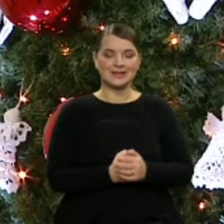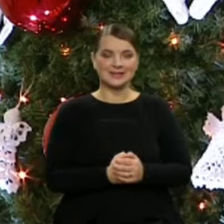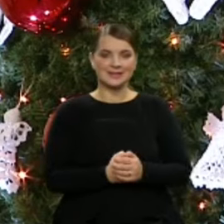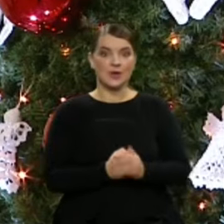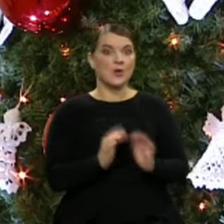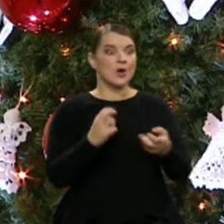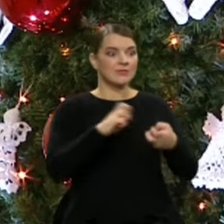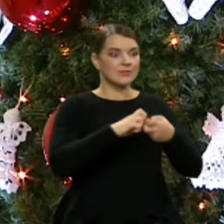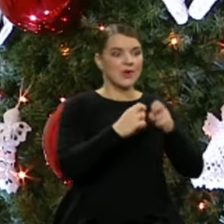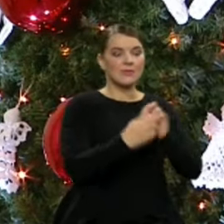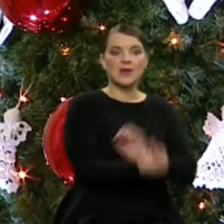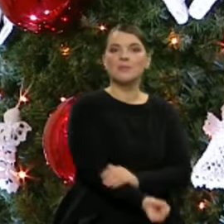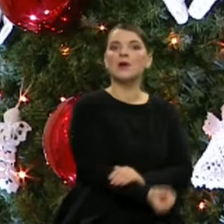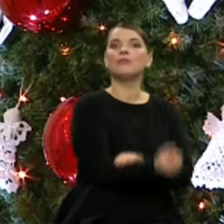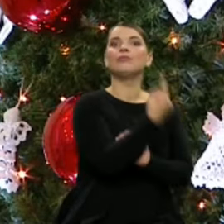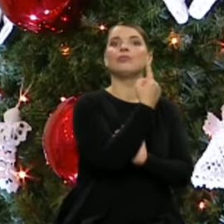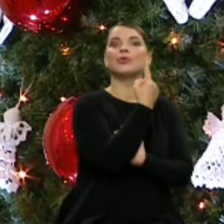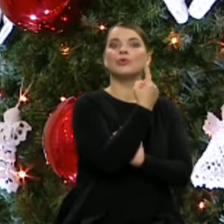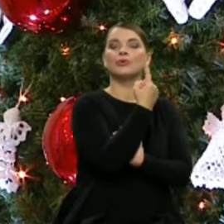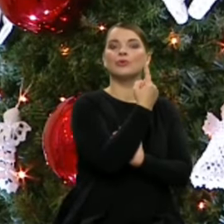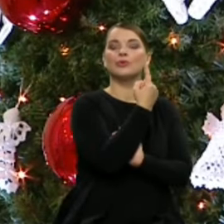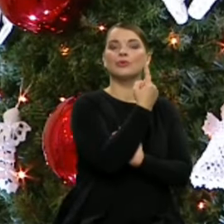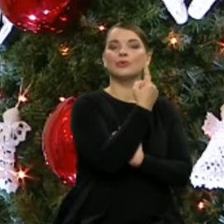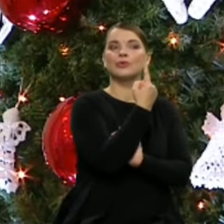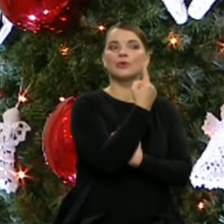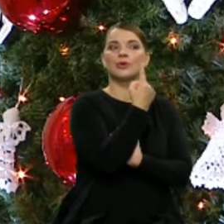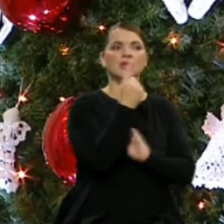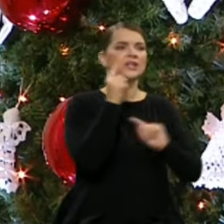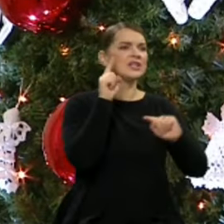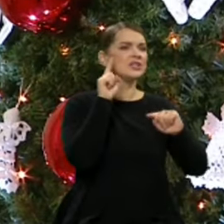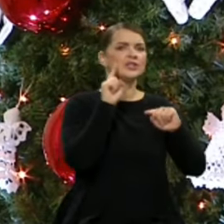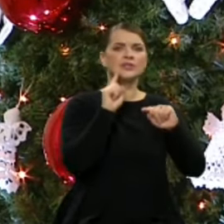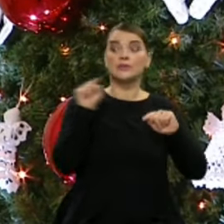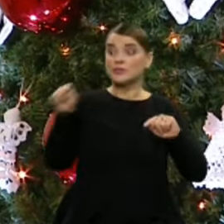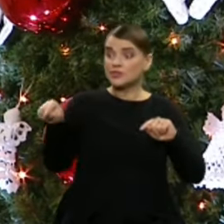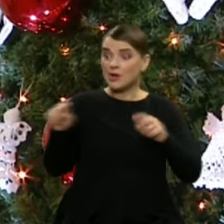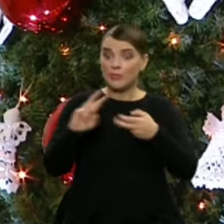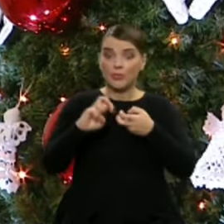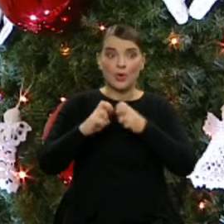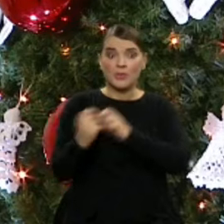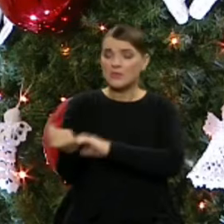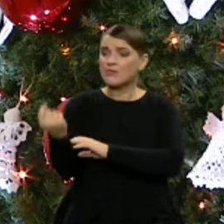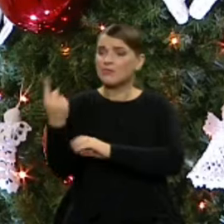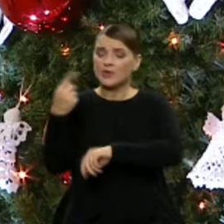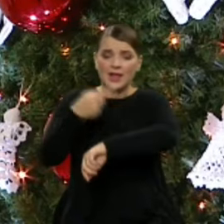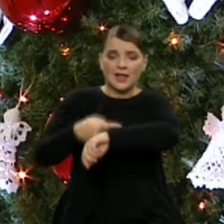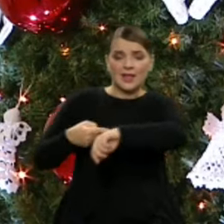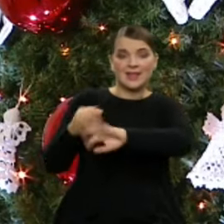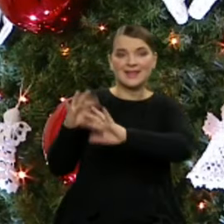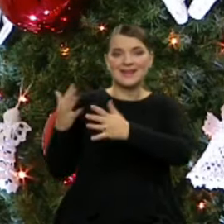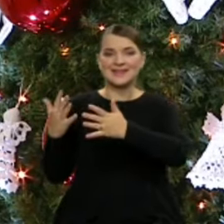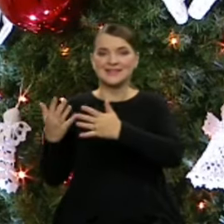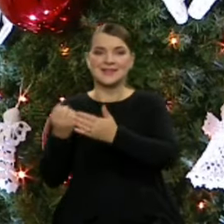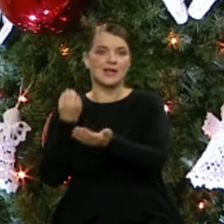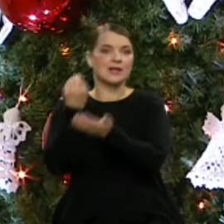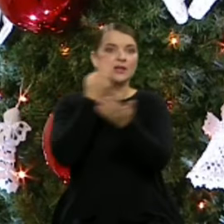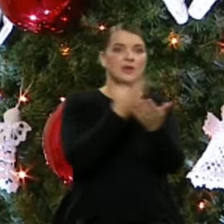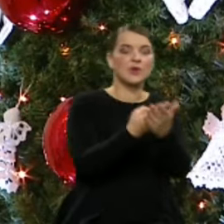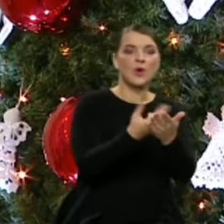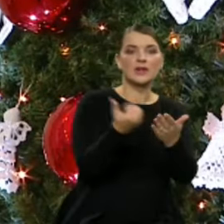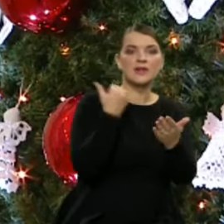atsitikus bėdai už tvoros, kuomet mane eilinį kartą ten aš kur nors susižeisdavau ir mane reikėdavo vėl vežti siūti į